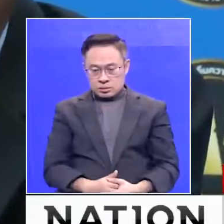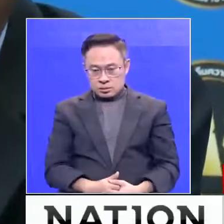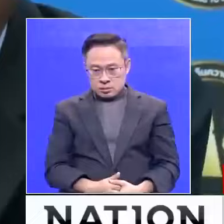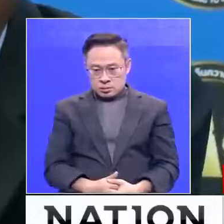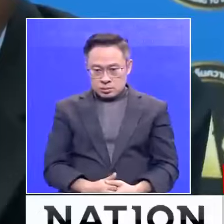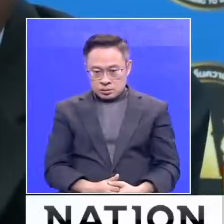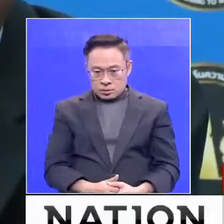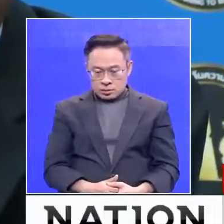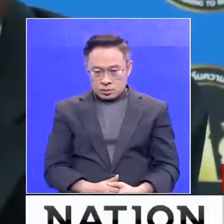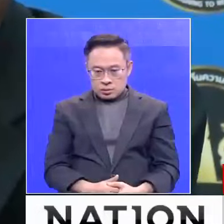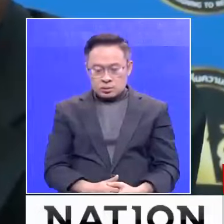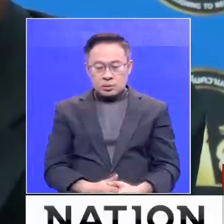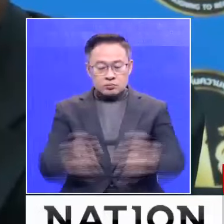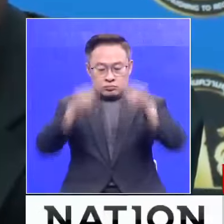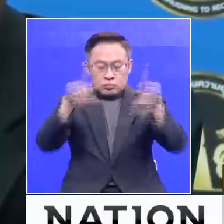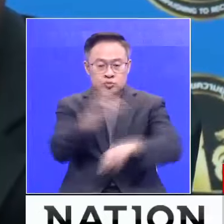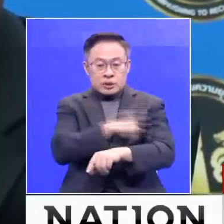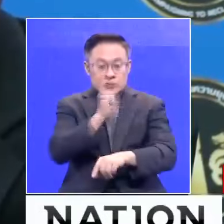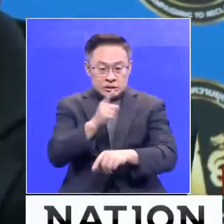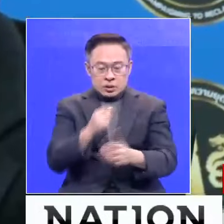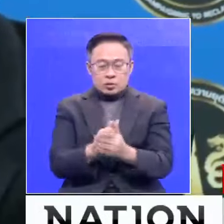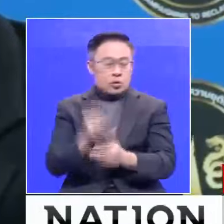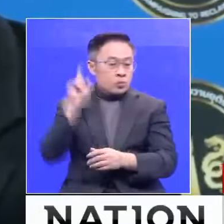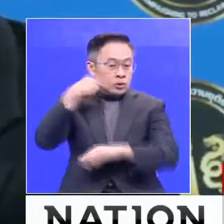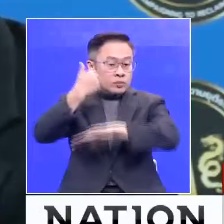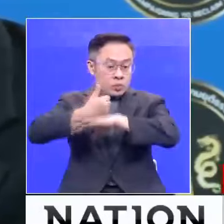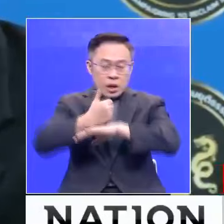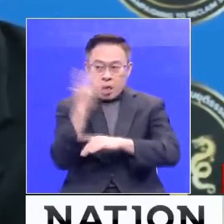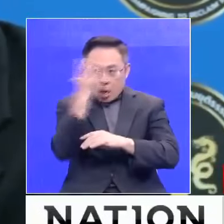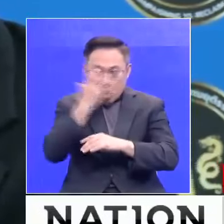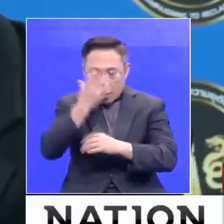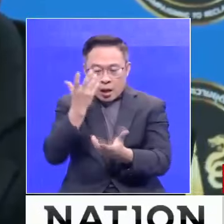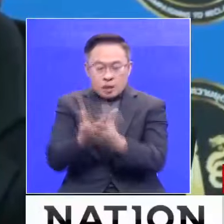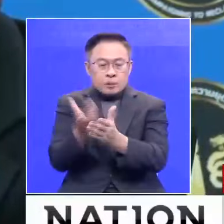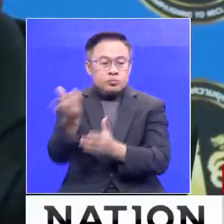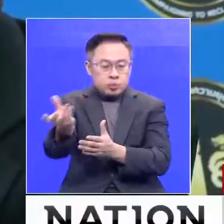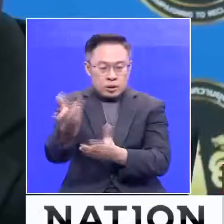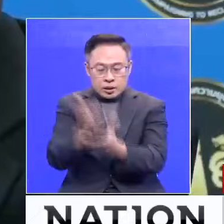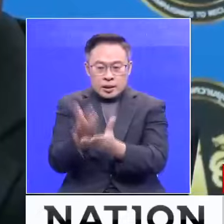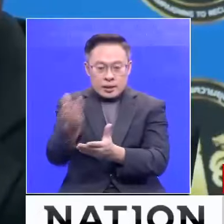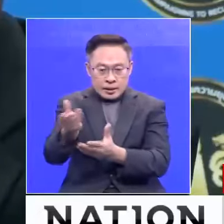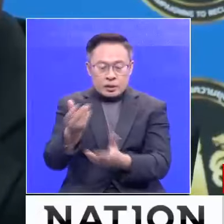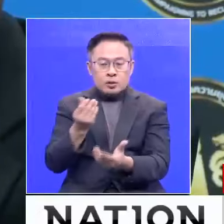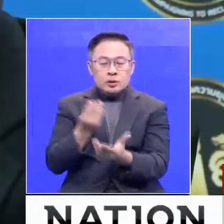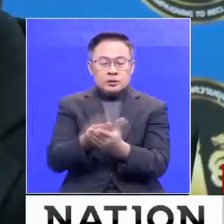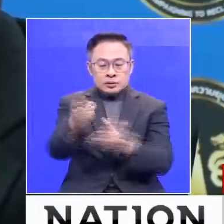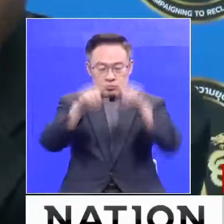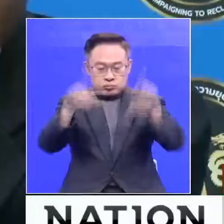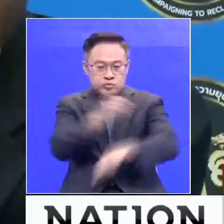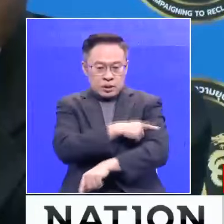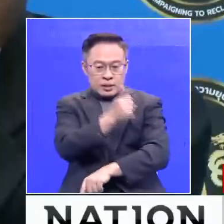าเขาหว่านล้อมเราในการซื้อในขณะเดียวกันประมาณว่าคือเรามีกำลังทรัพย์ที่จะซื้อในตอนนั้นได้อย่